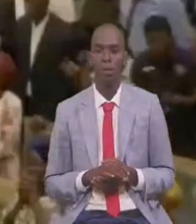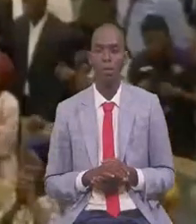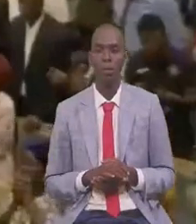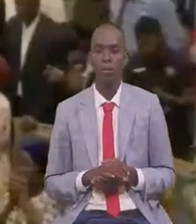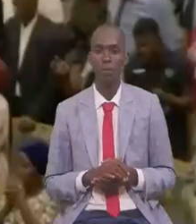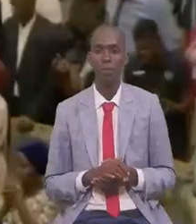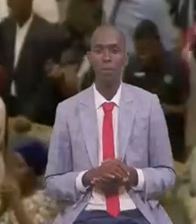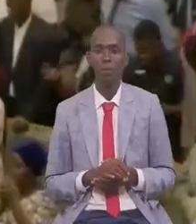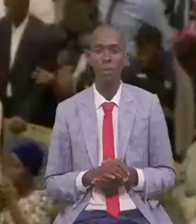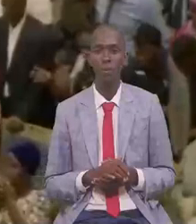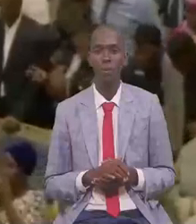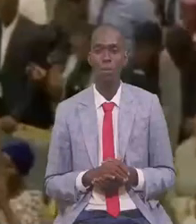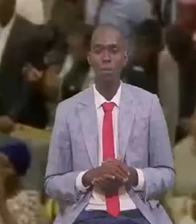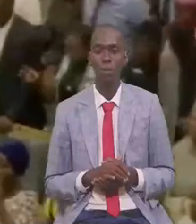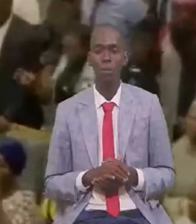Dompte-les.